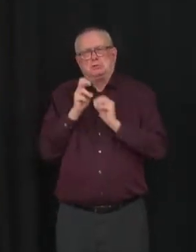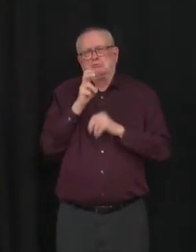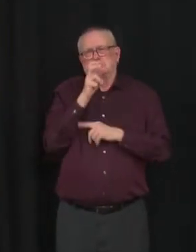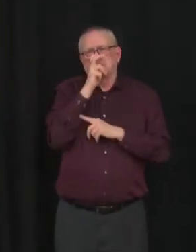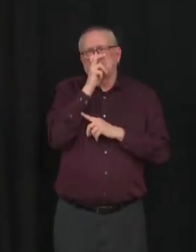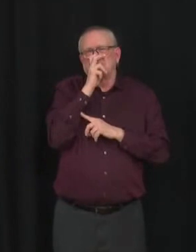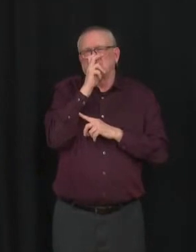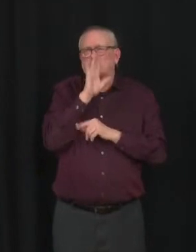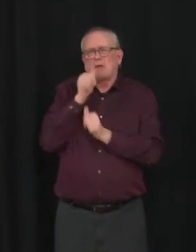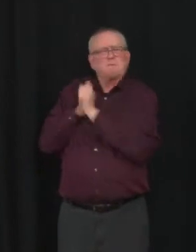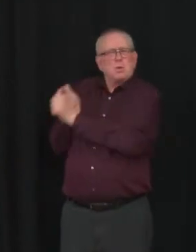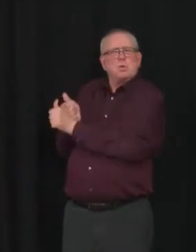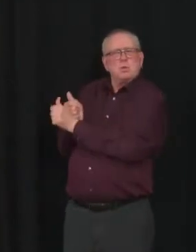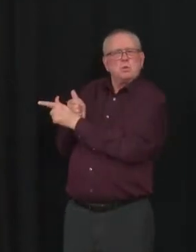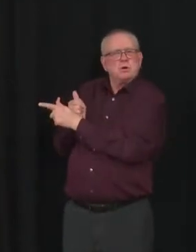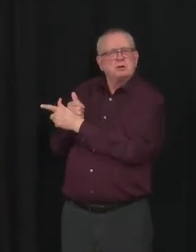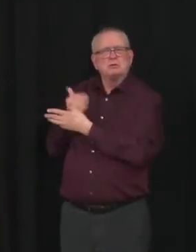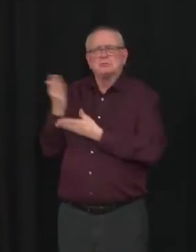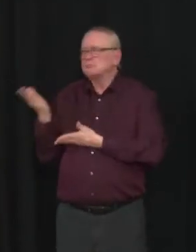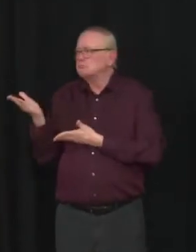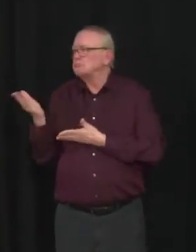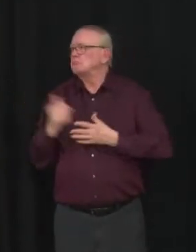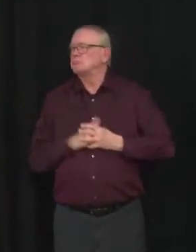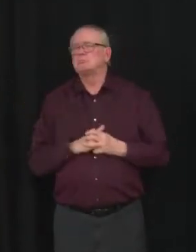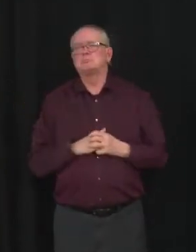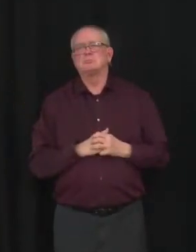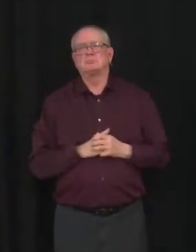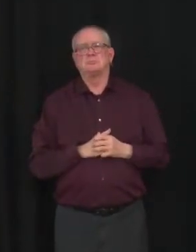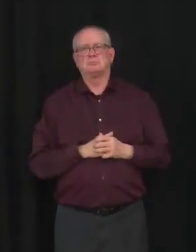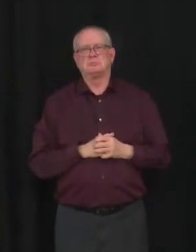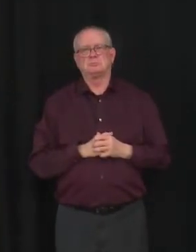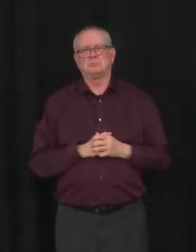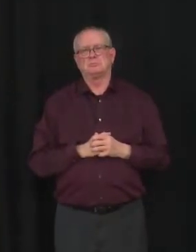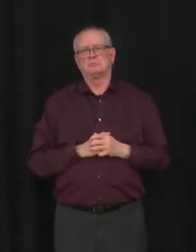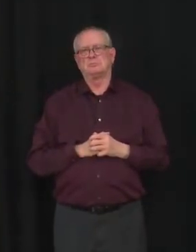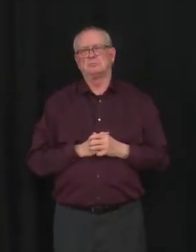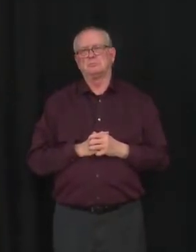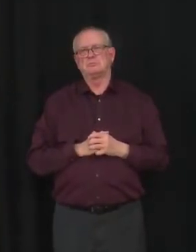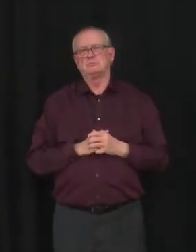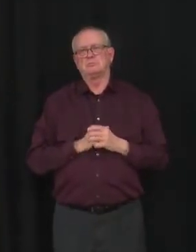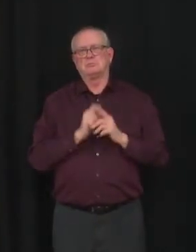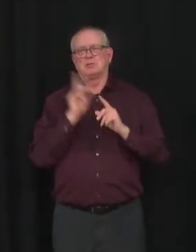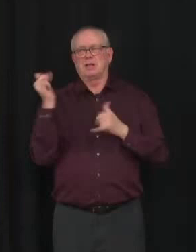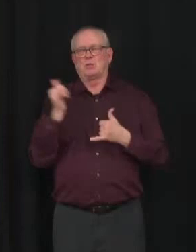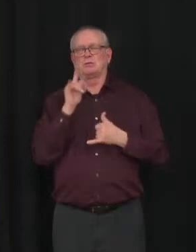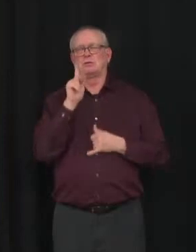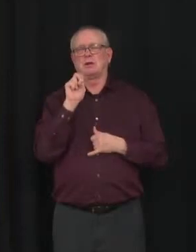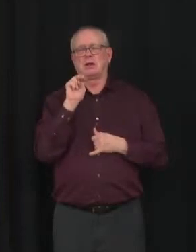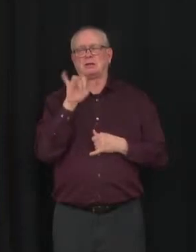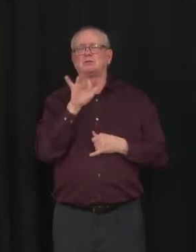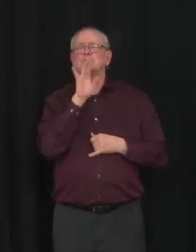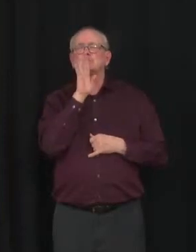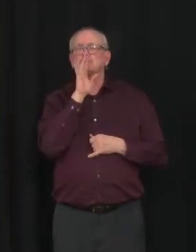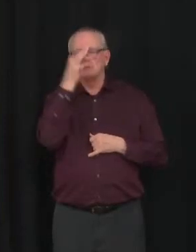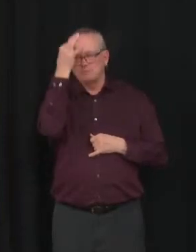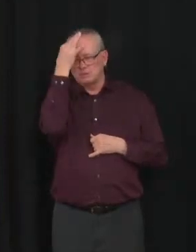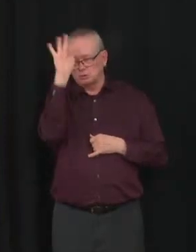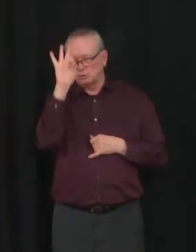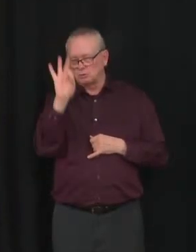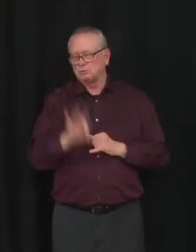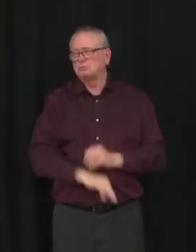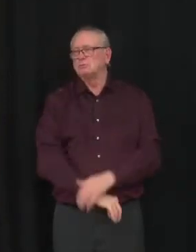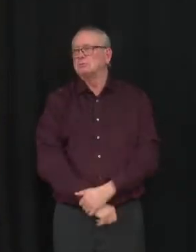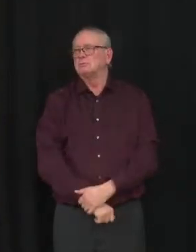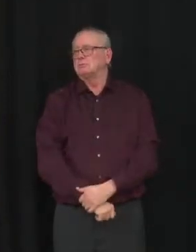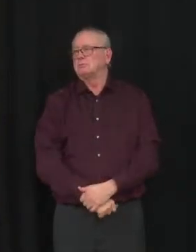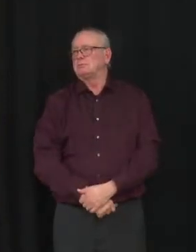the government strategy with that? Tout d'abord, nous avons en place les mesures rigoureuses depuis le début